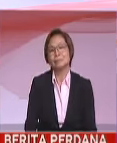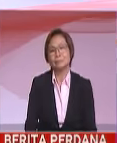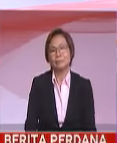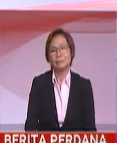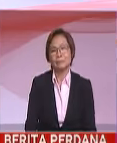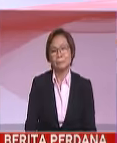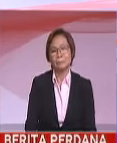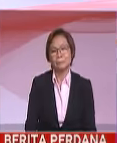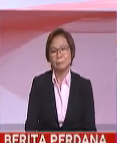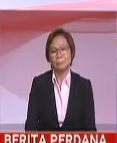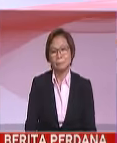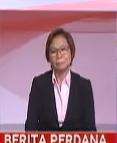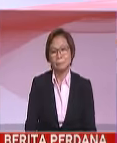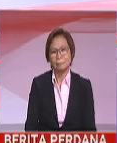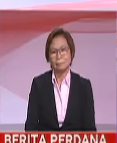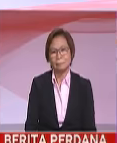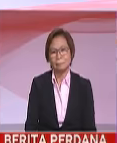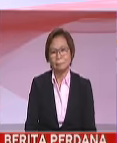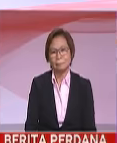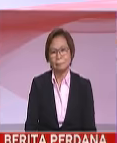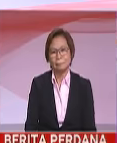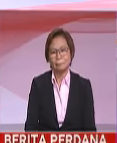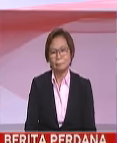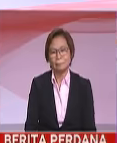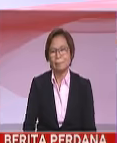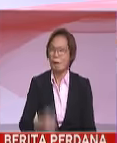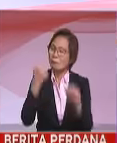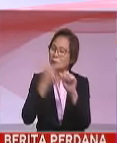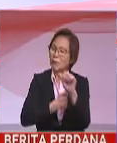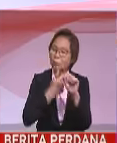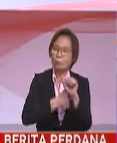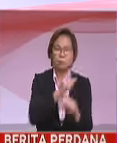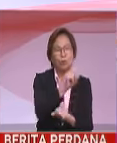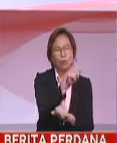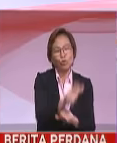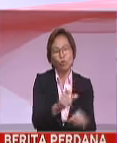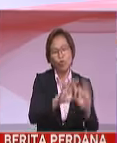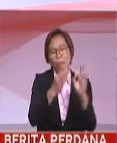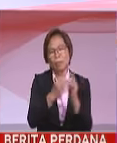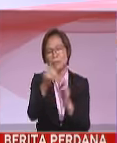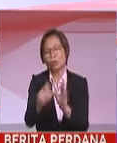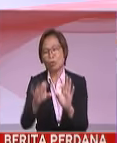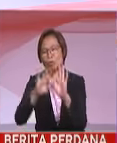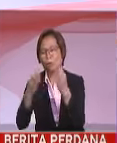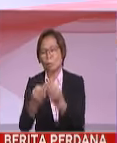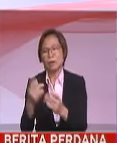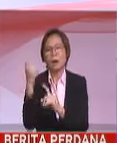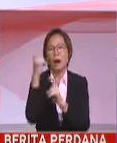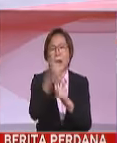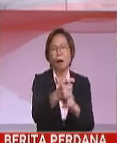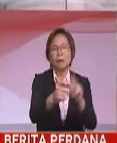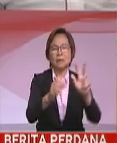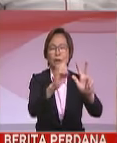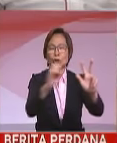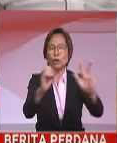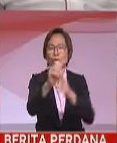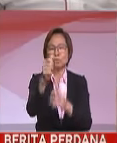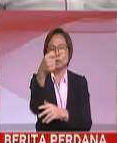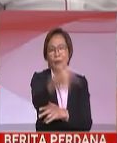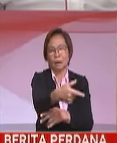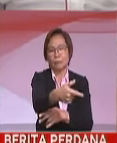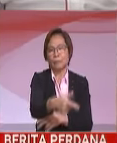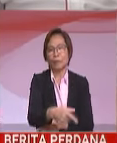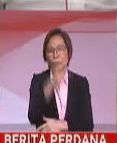Setiap keluarga kita menagih sebanyak RM300